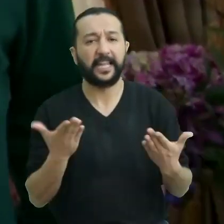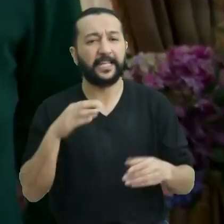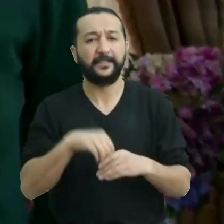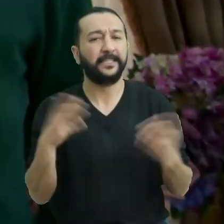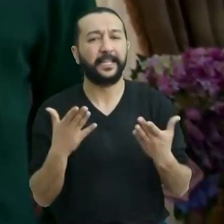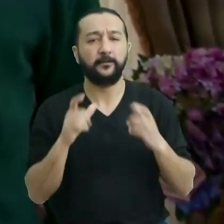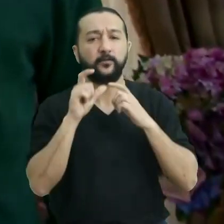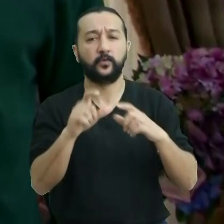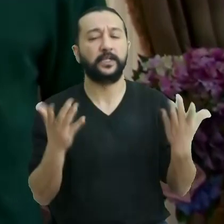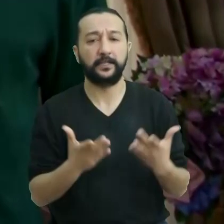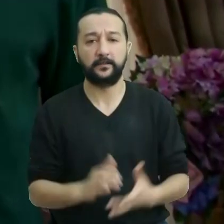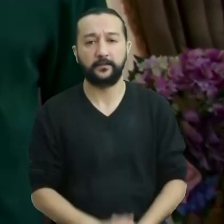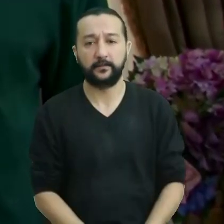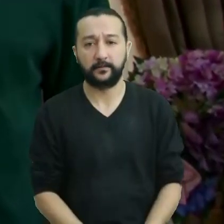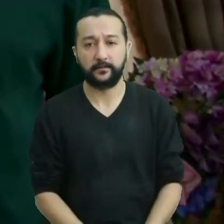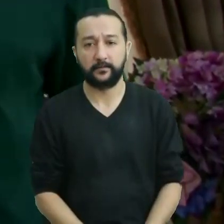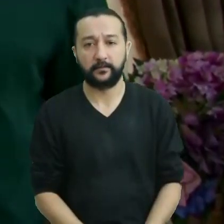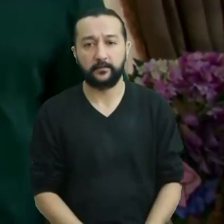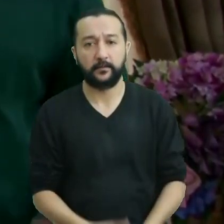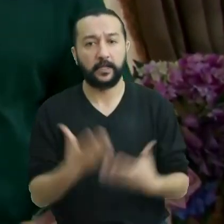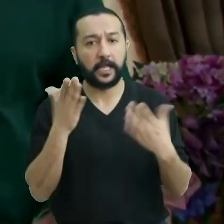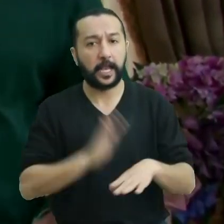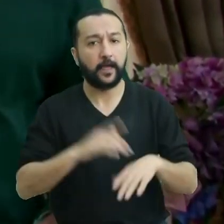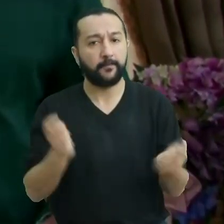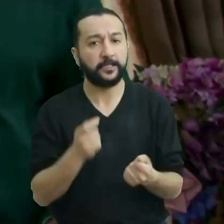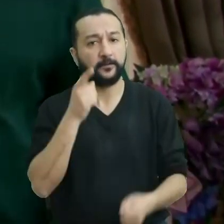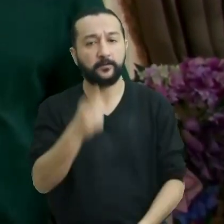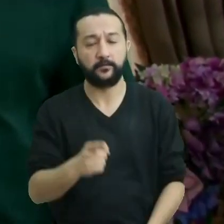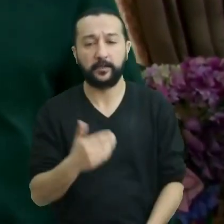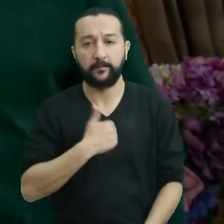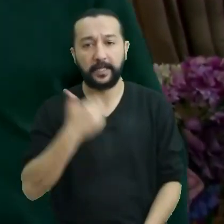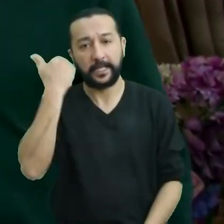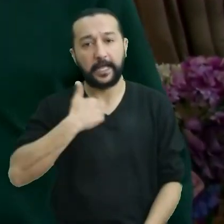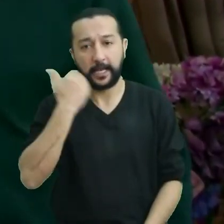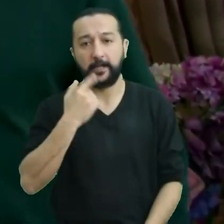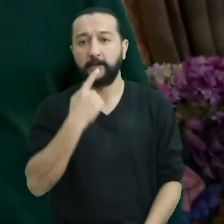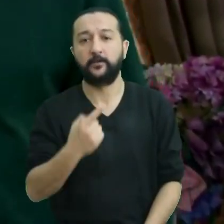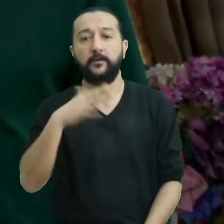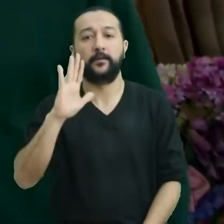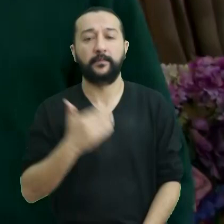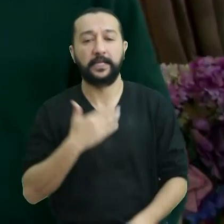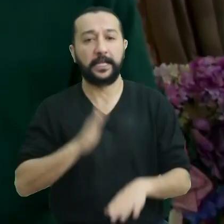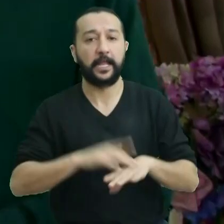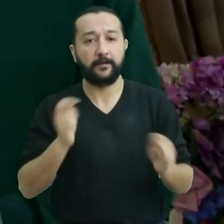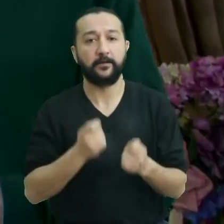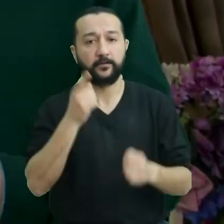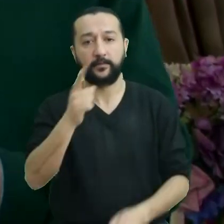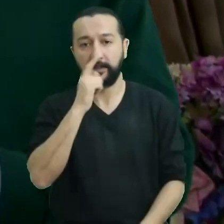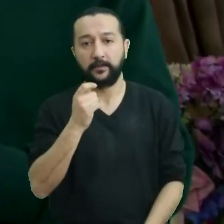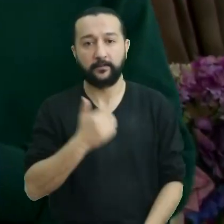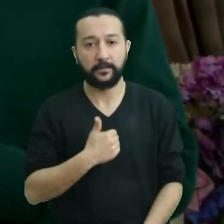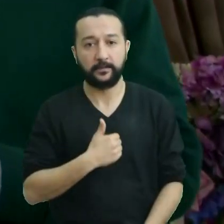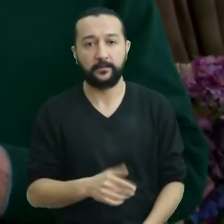Neydi Nurhan? Neydi? Ne yapmaya çalışıyor bu? Ben yalan söyleyemem ki. Ne yapmaya çalışıyorum